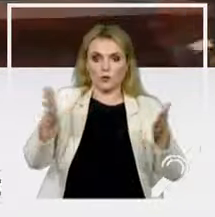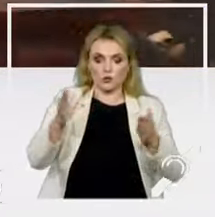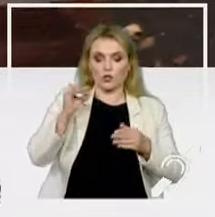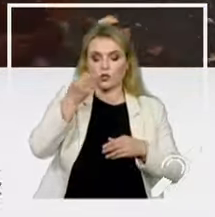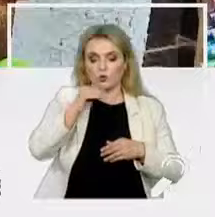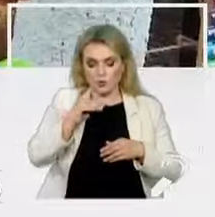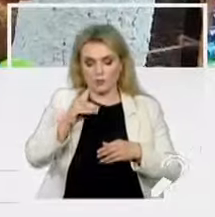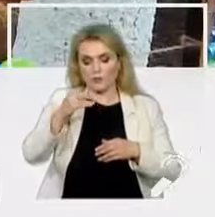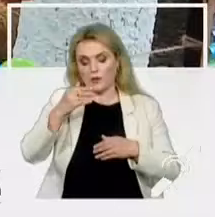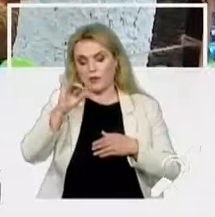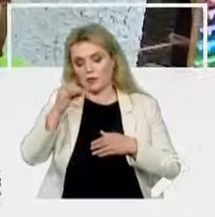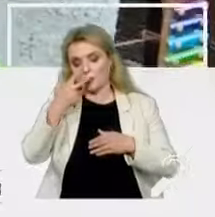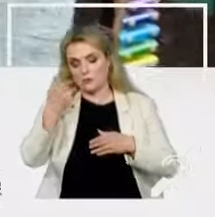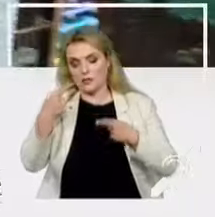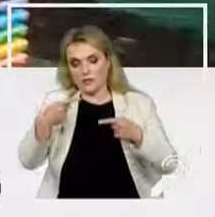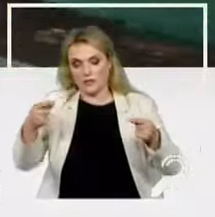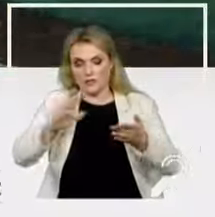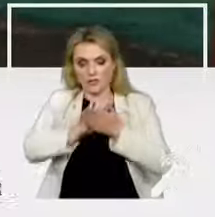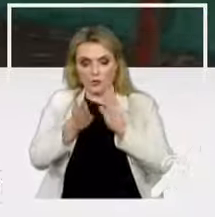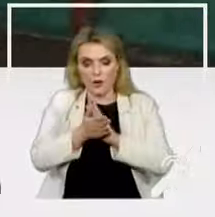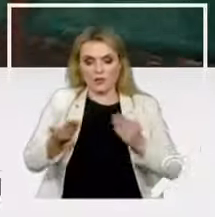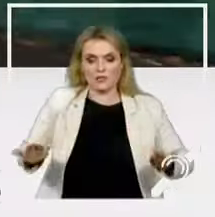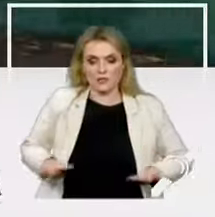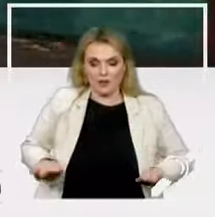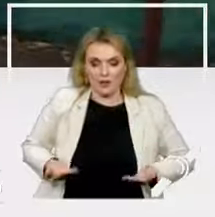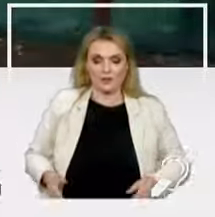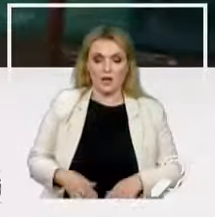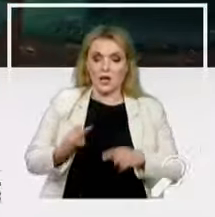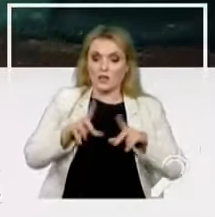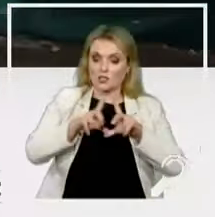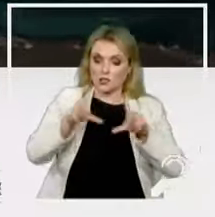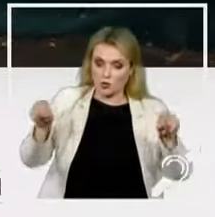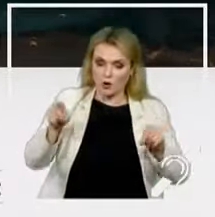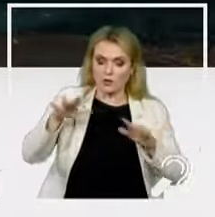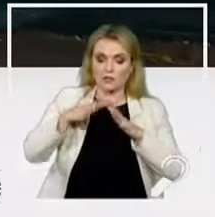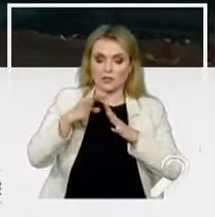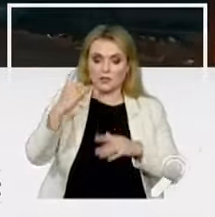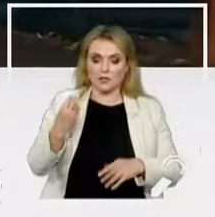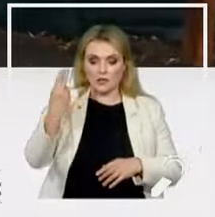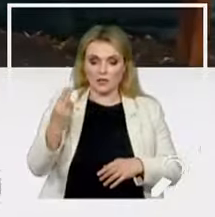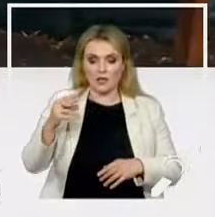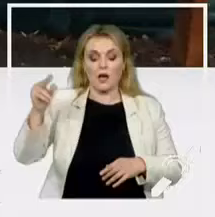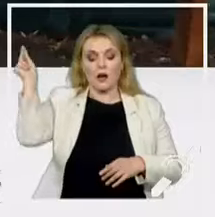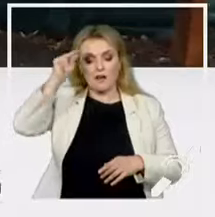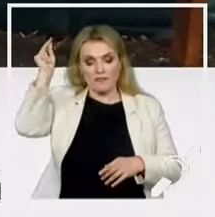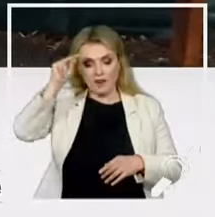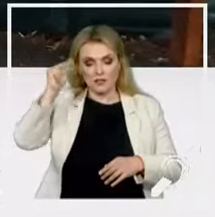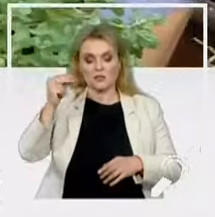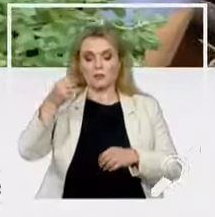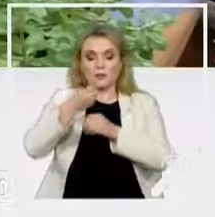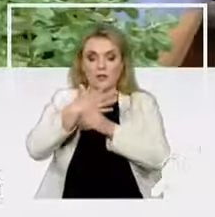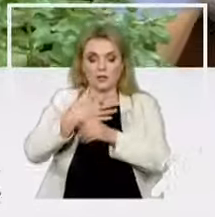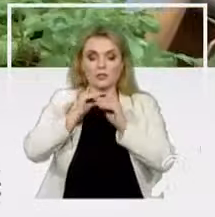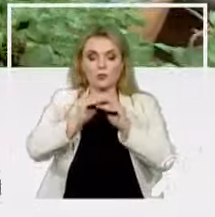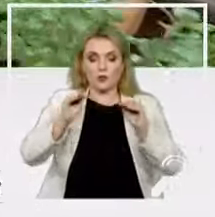comportamente și să se adapteze la diverse situații de viață. La Liceul Grigore Vieru din Sireț învață 15 copii cu cerințe